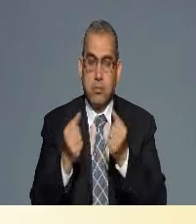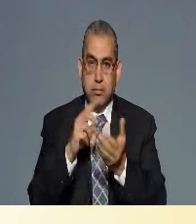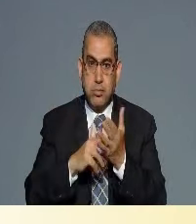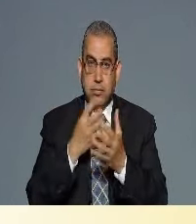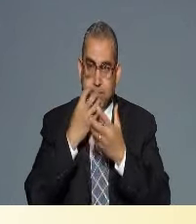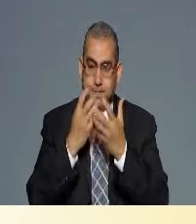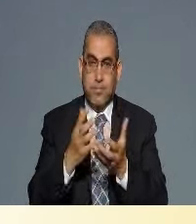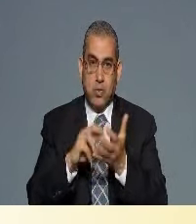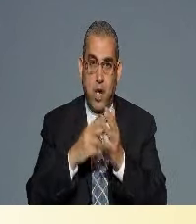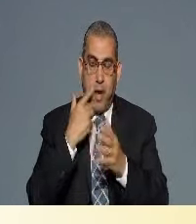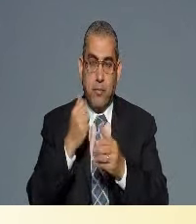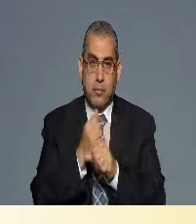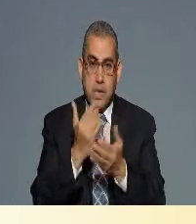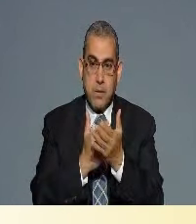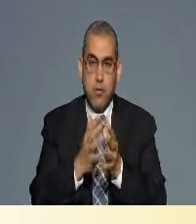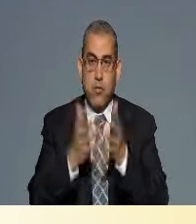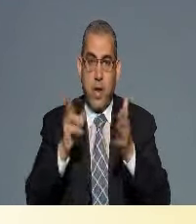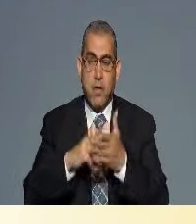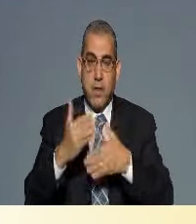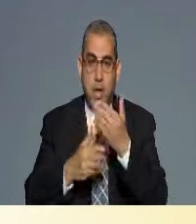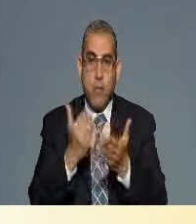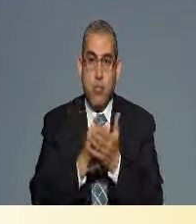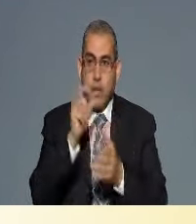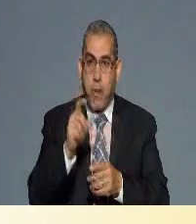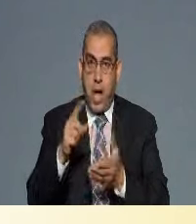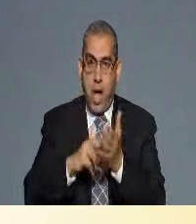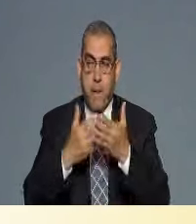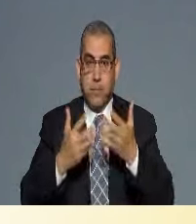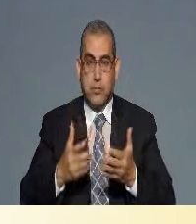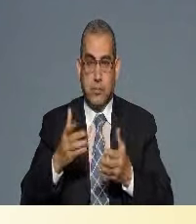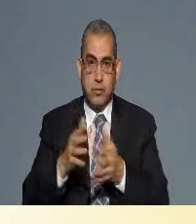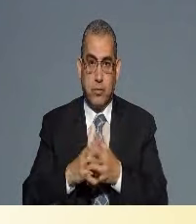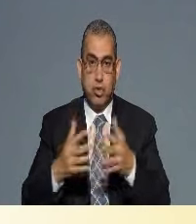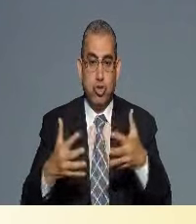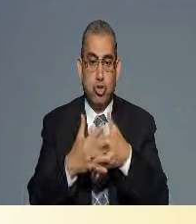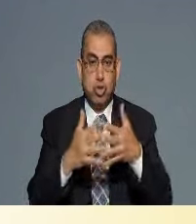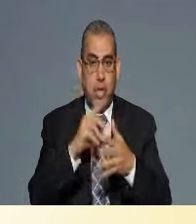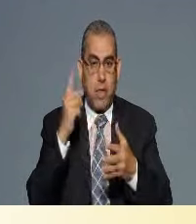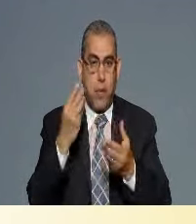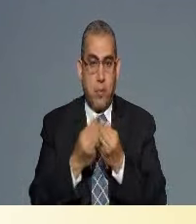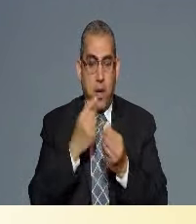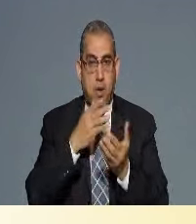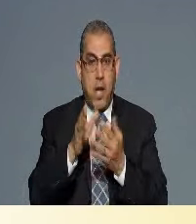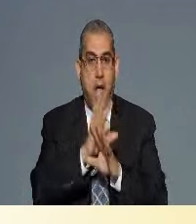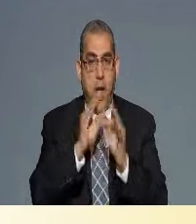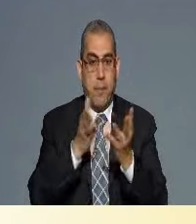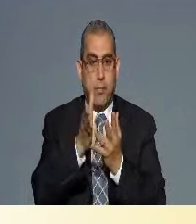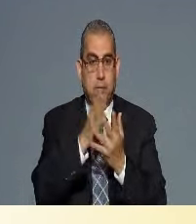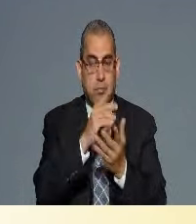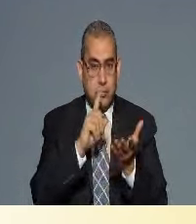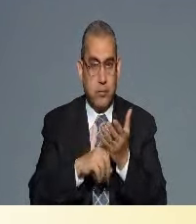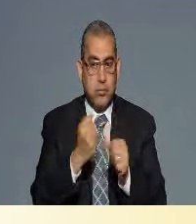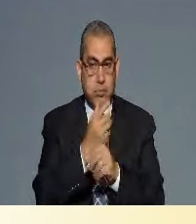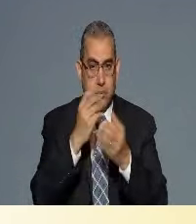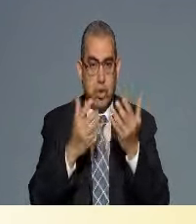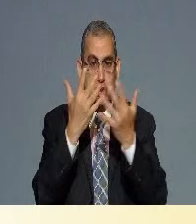هذه الاستثمارات، وياتي بعد ذلك دور المستثمر من القطاع الخاص. شراكات دوليه في كافه المجالات، واحنا سيادتك ده بنحققينه مع